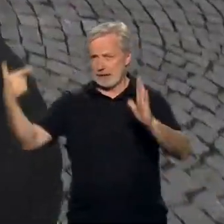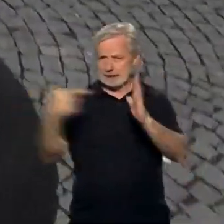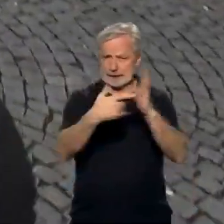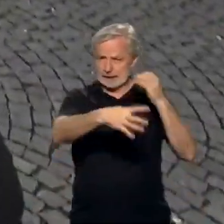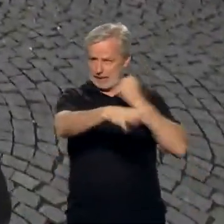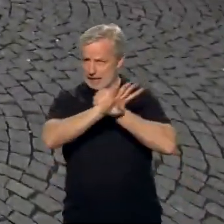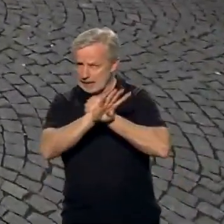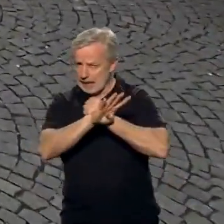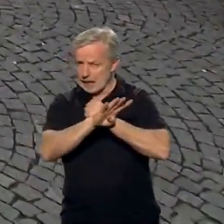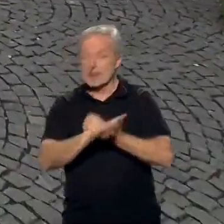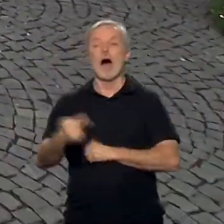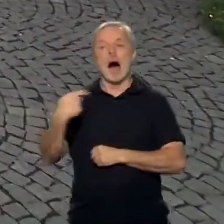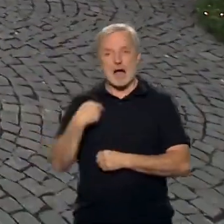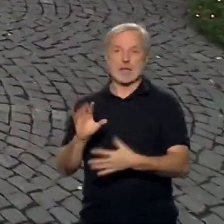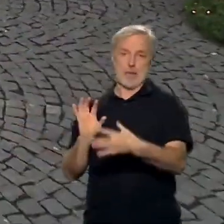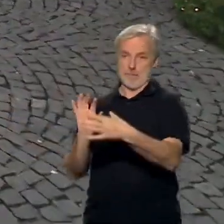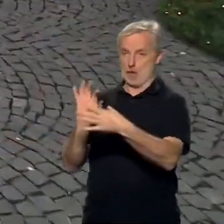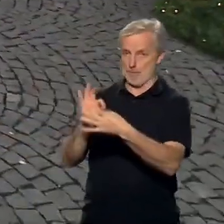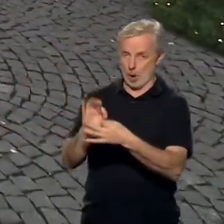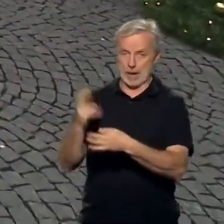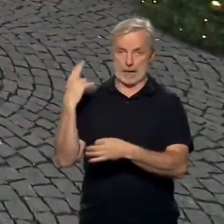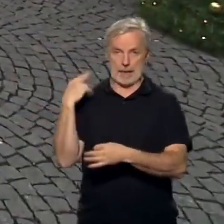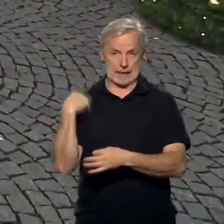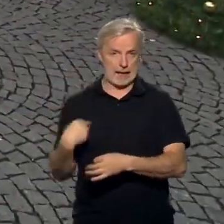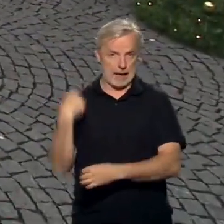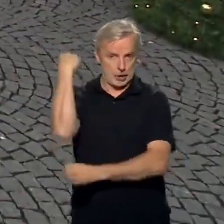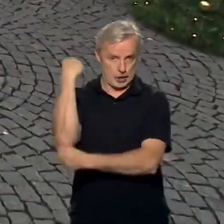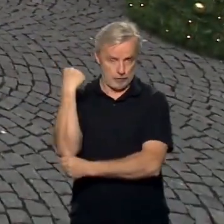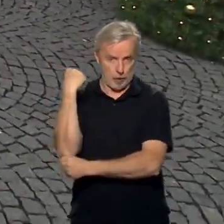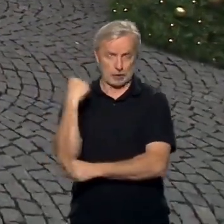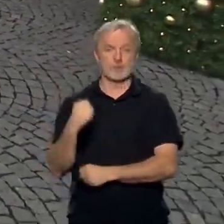jsem se přidal k nadačnímu fondu a vlastně